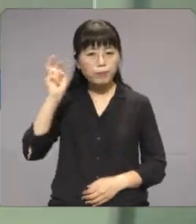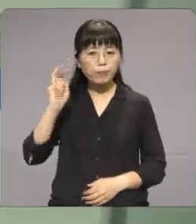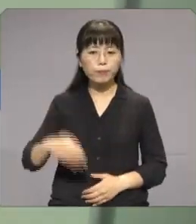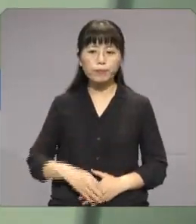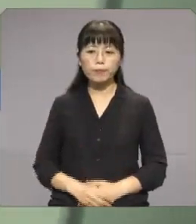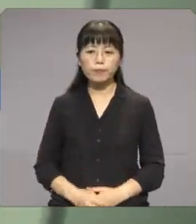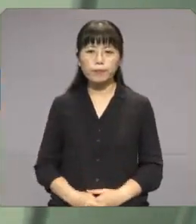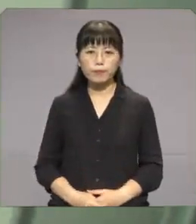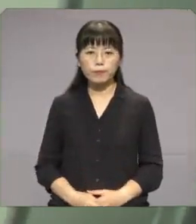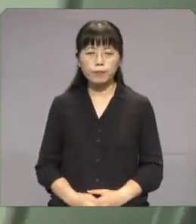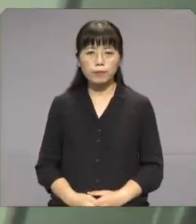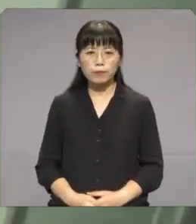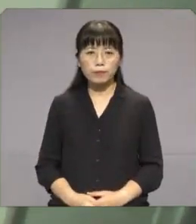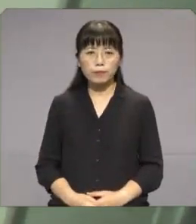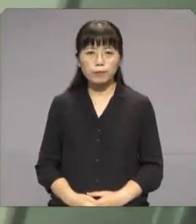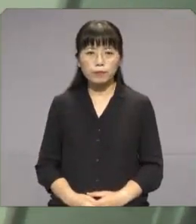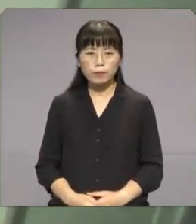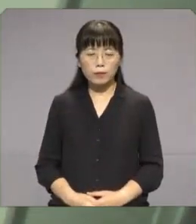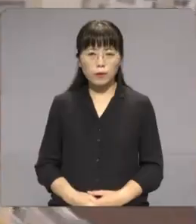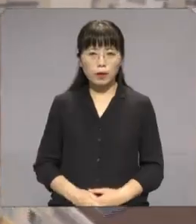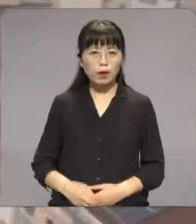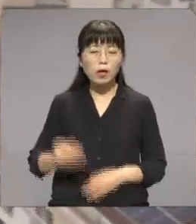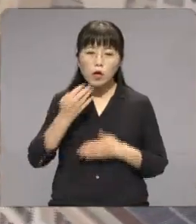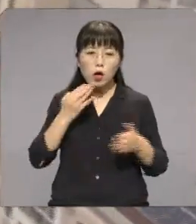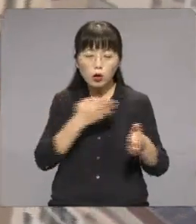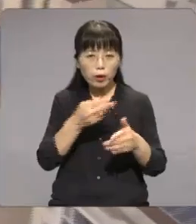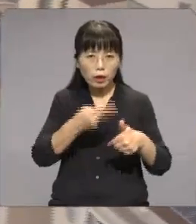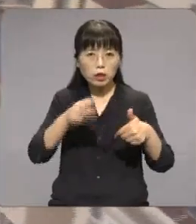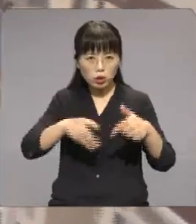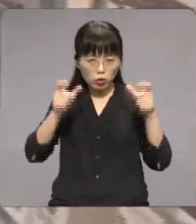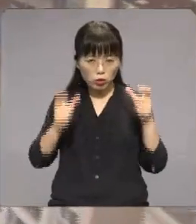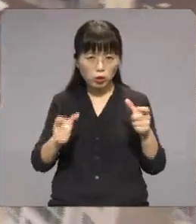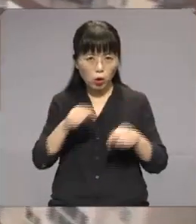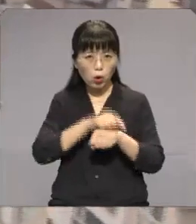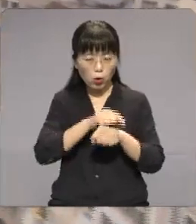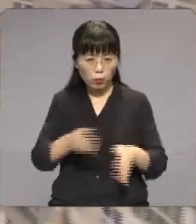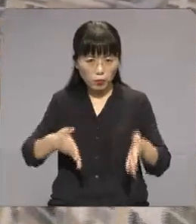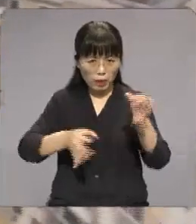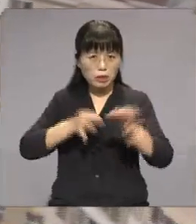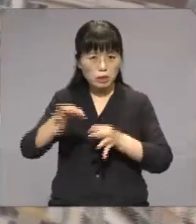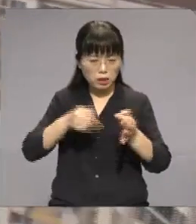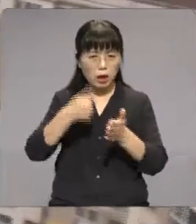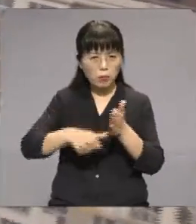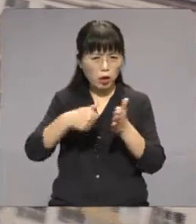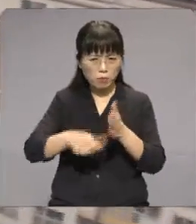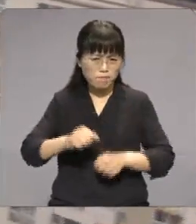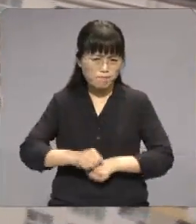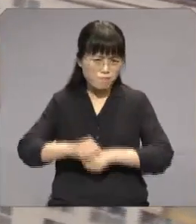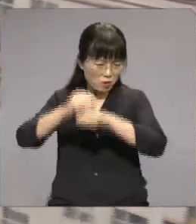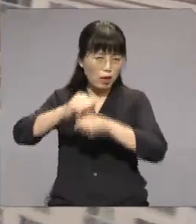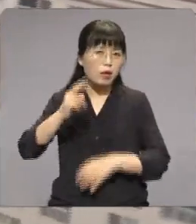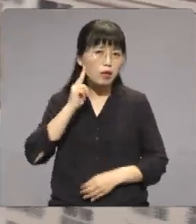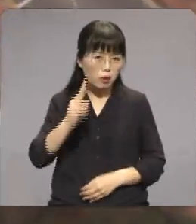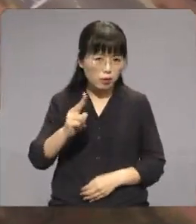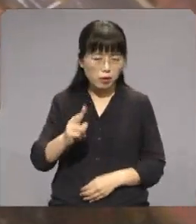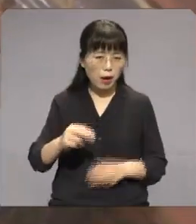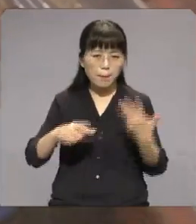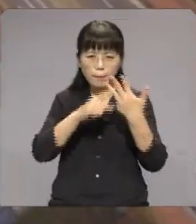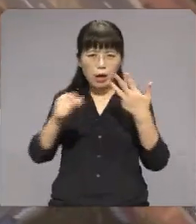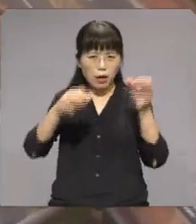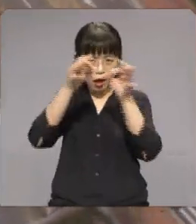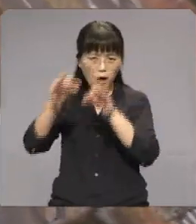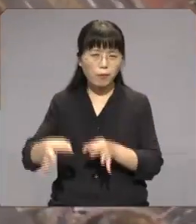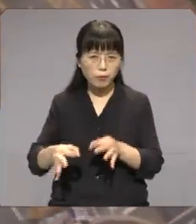경향성을 보입니다. 반면 경기와 인천 지역은 오피스텔 시장 매물 적체가 깊어지면서 8월